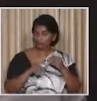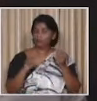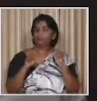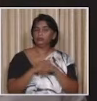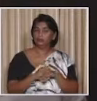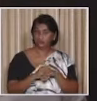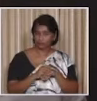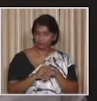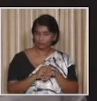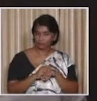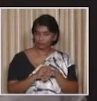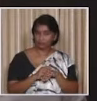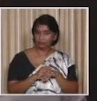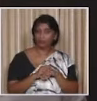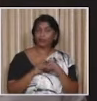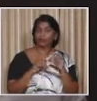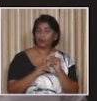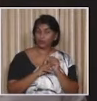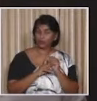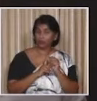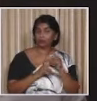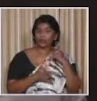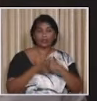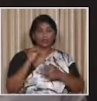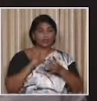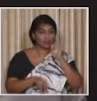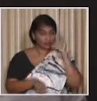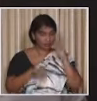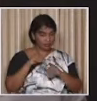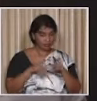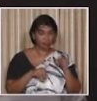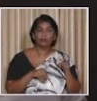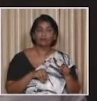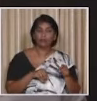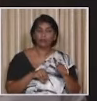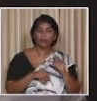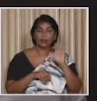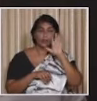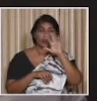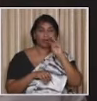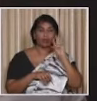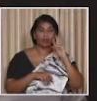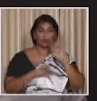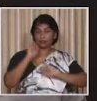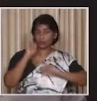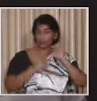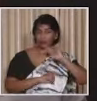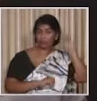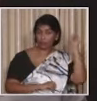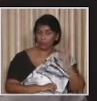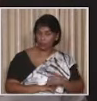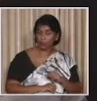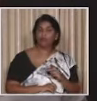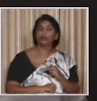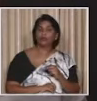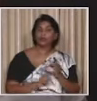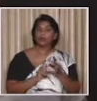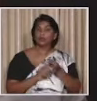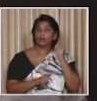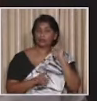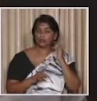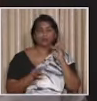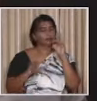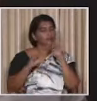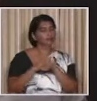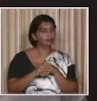ආවහම පුටින් ජනාධිපතිවරයා 153ක ජනවරමක් අරගෙන